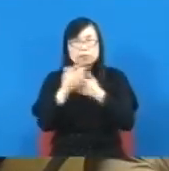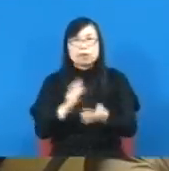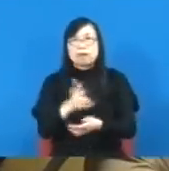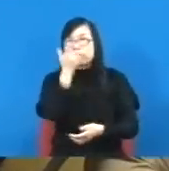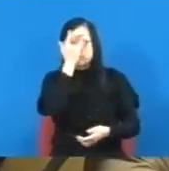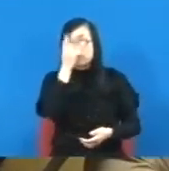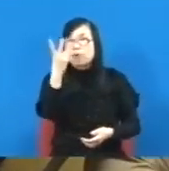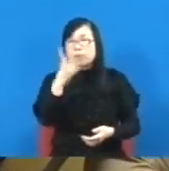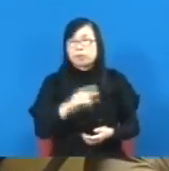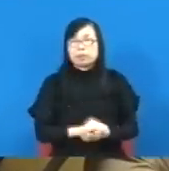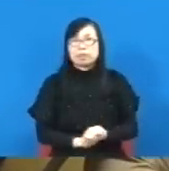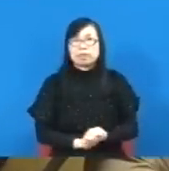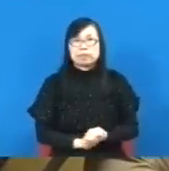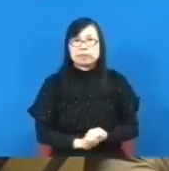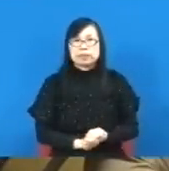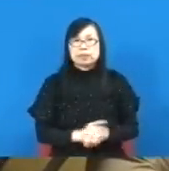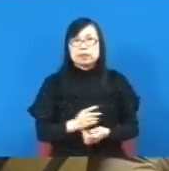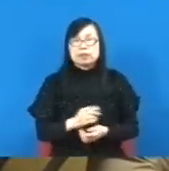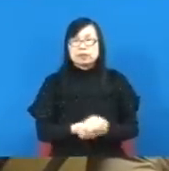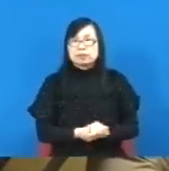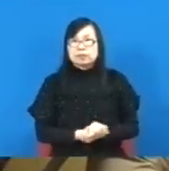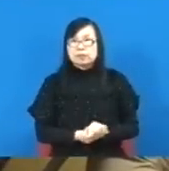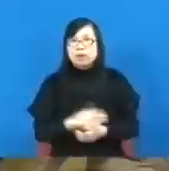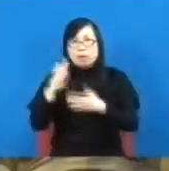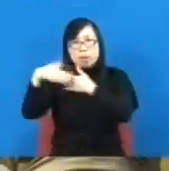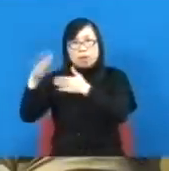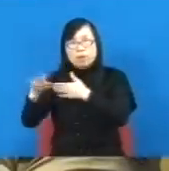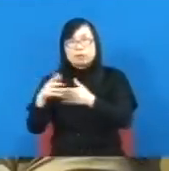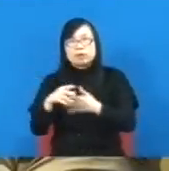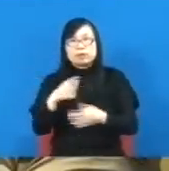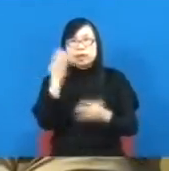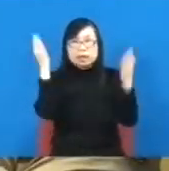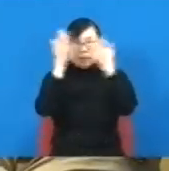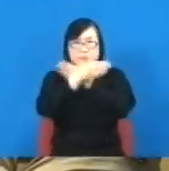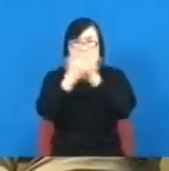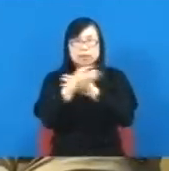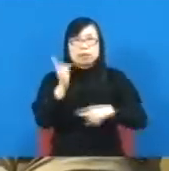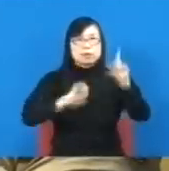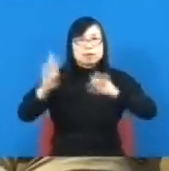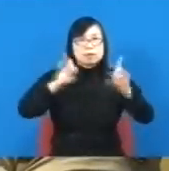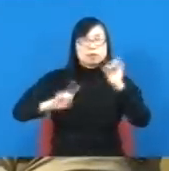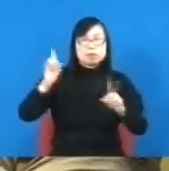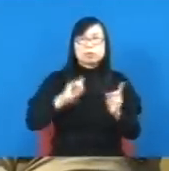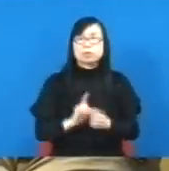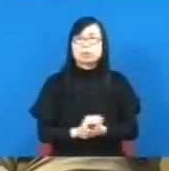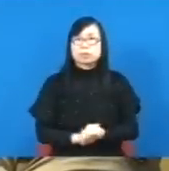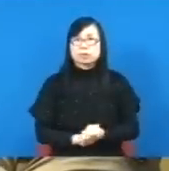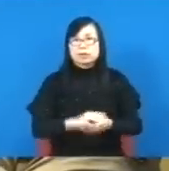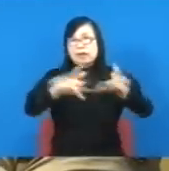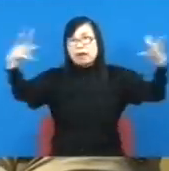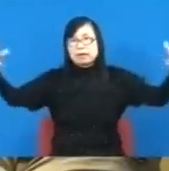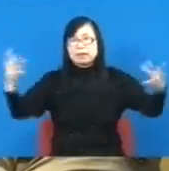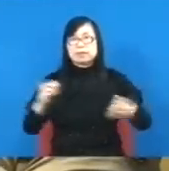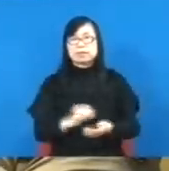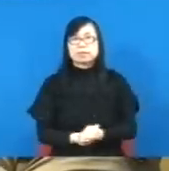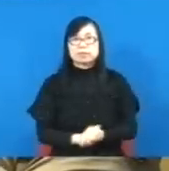個啦，電視台直台喎、 啊。但係佢哋外國嘅國營電視台個自由度會唔會話？ 因為佢變咗另外一個，佢變